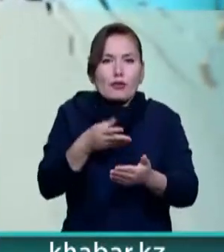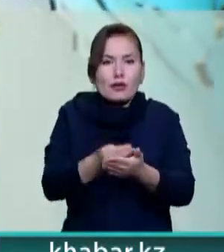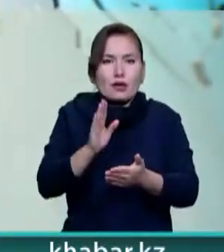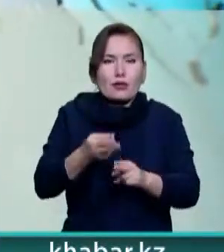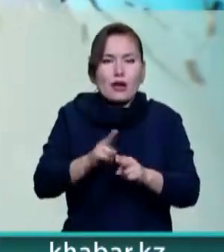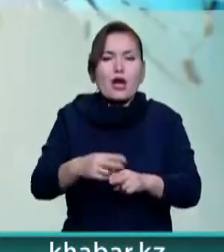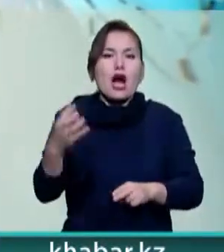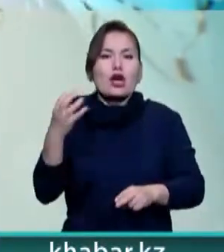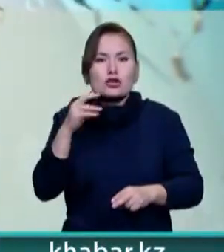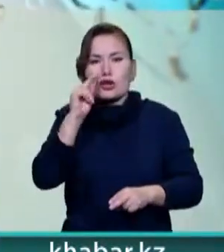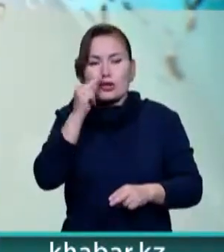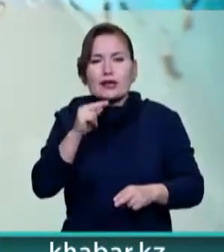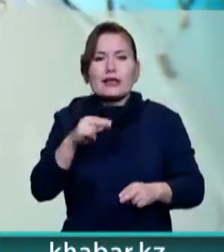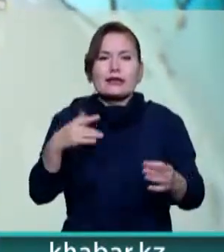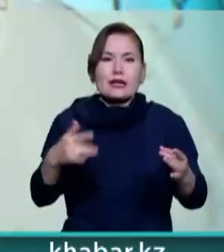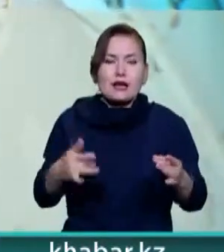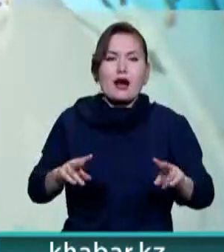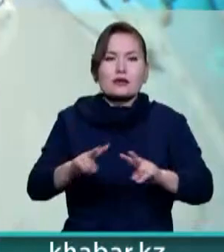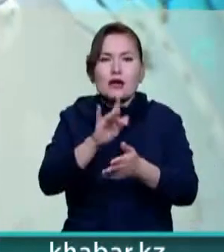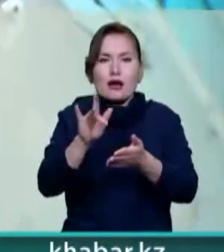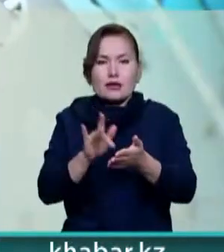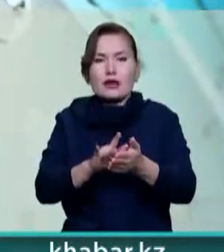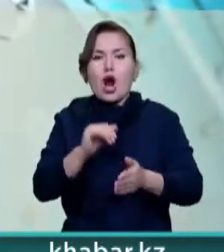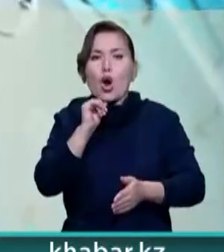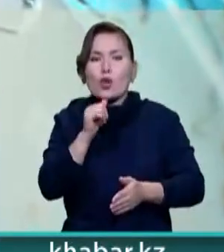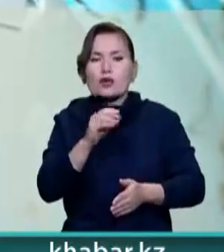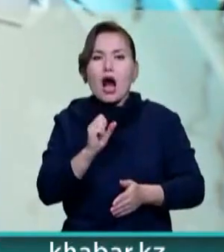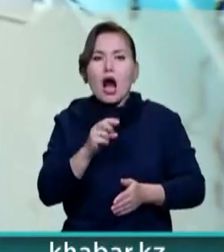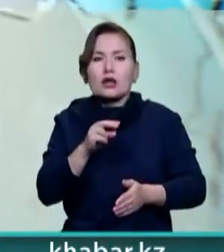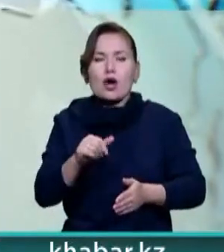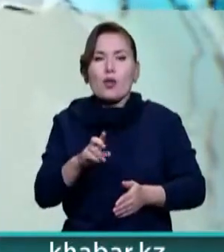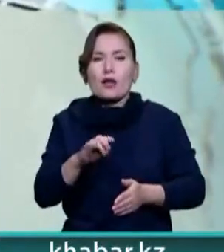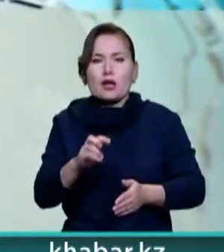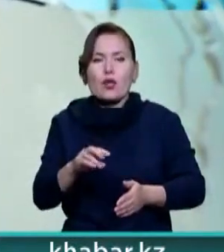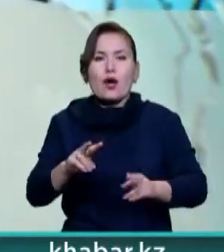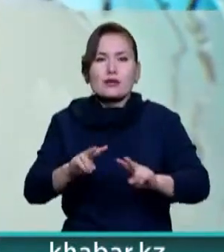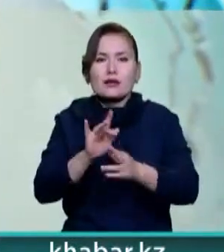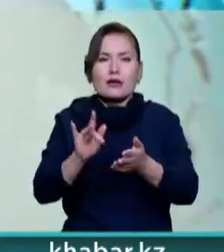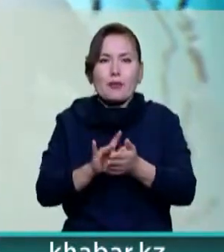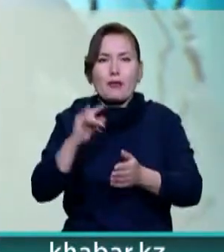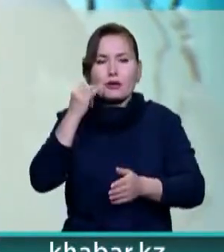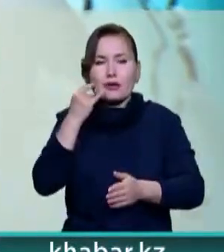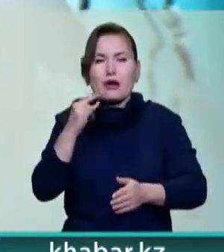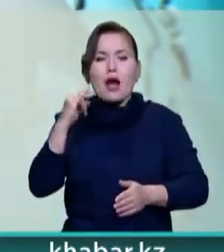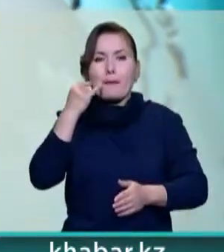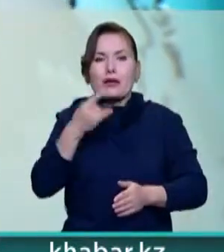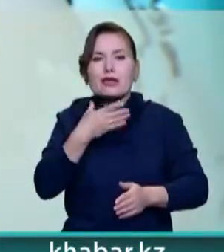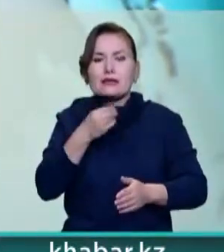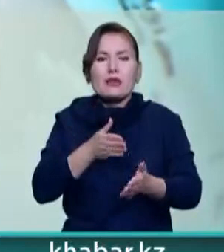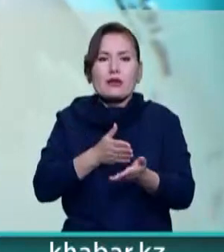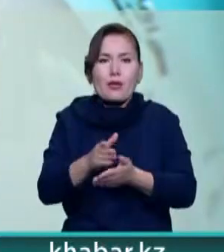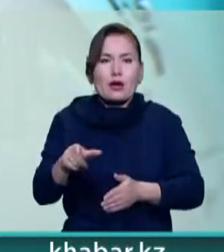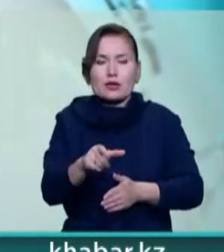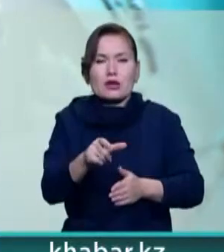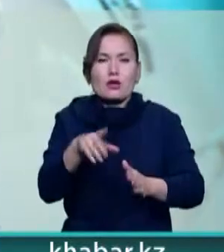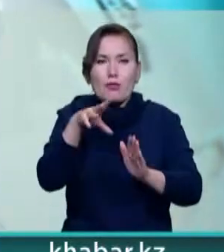арасында Қызылорда, Шымкент, Тараз, Нұрсұлтан, Қостанай, Ақтау, Бейнеу, Нұрсұлтан, Павлодар және Павлодар-Семей бағыттары